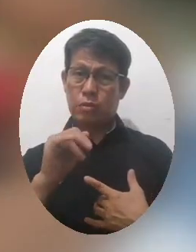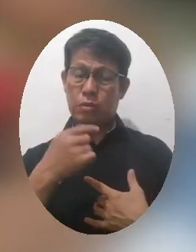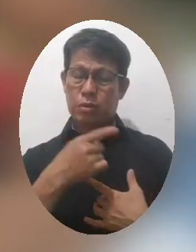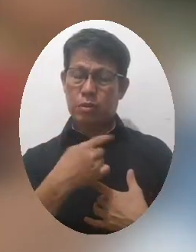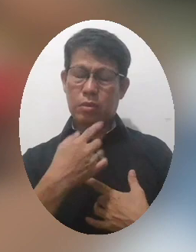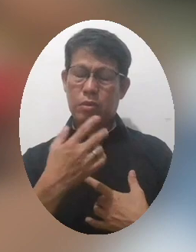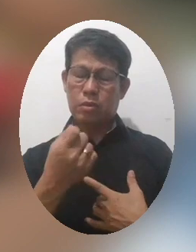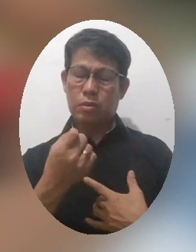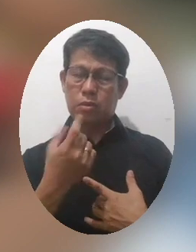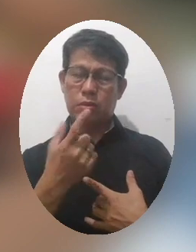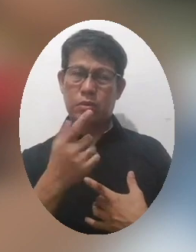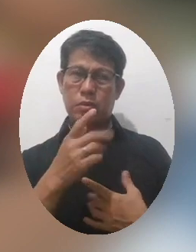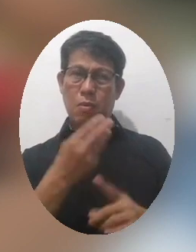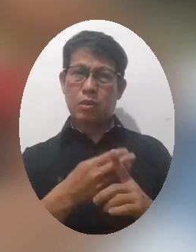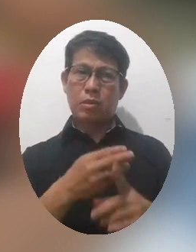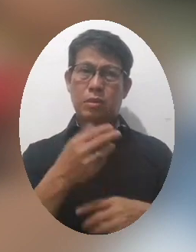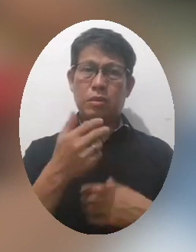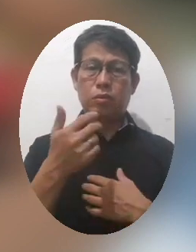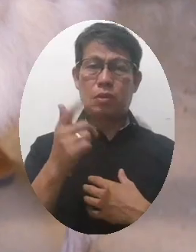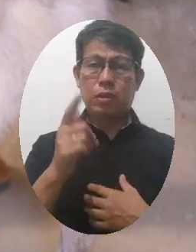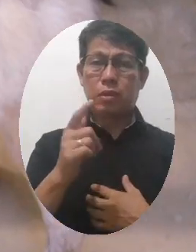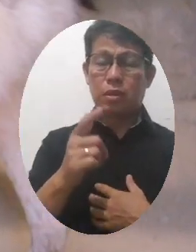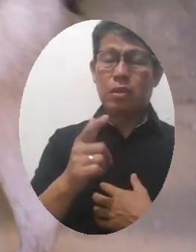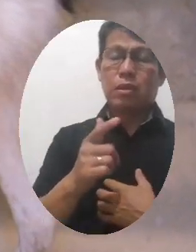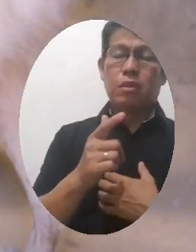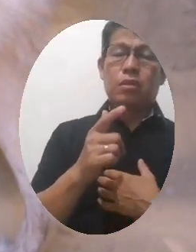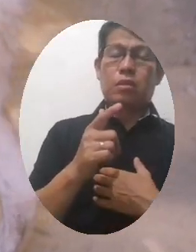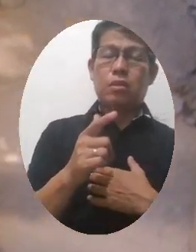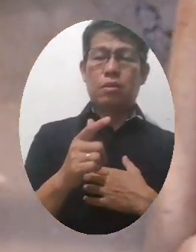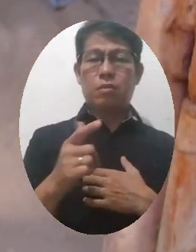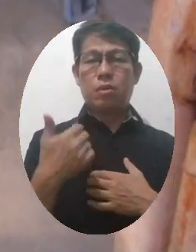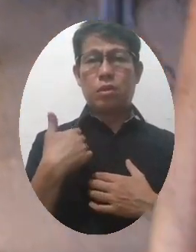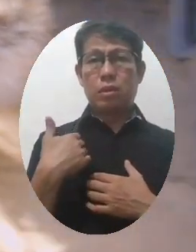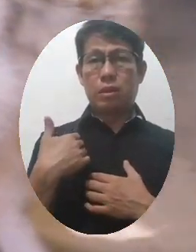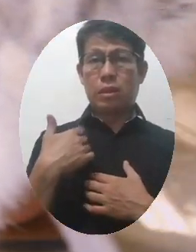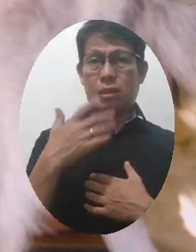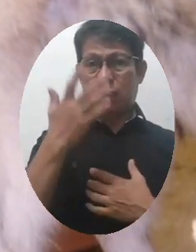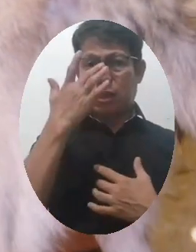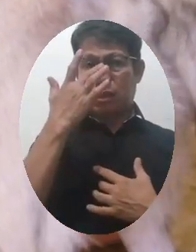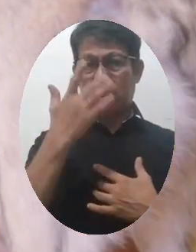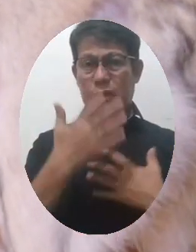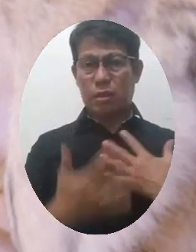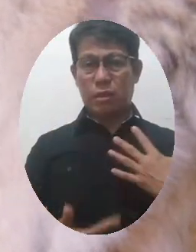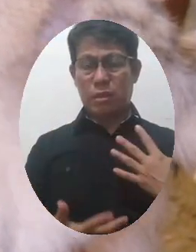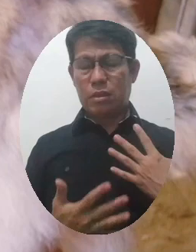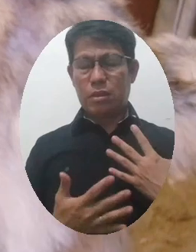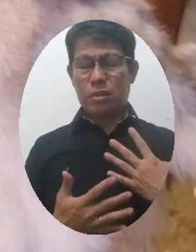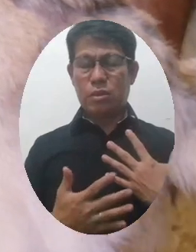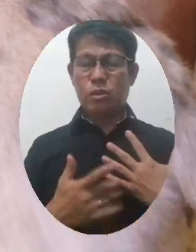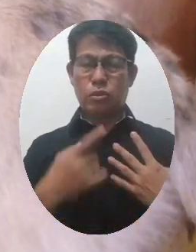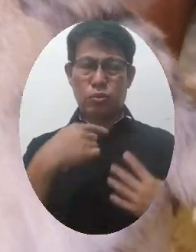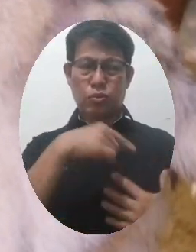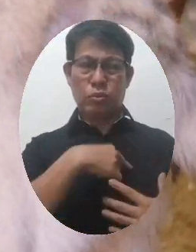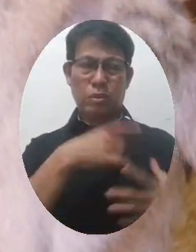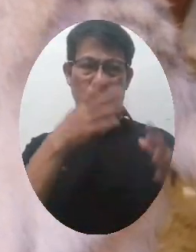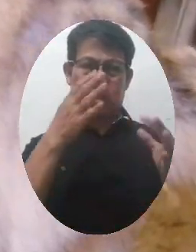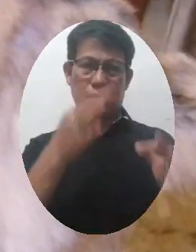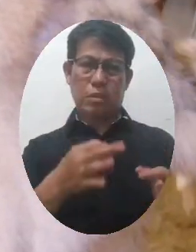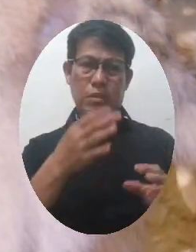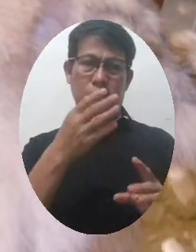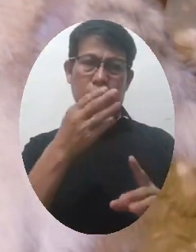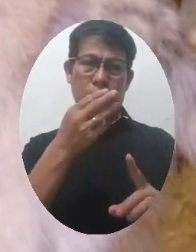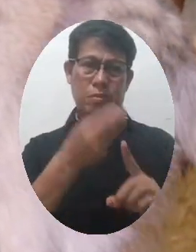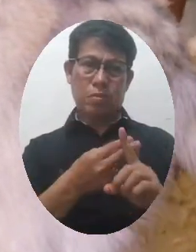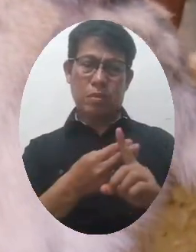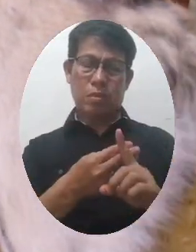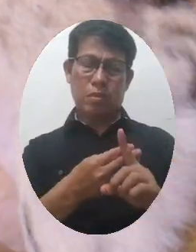ng 2 years old. March 20 po siya na-diagnose ng may acute lymphoblastic leukemia. Nakapag-decision po kami